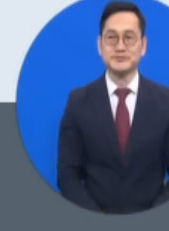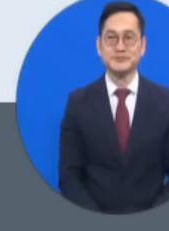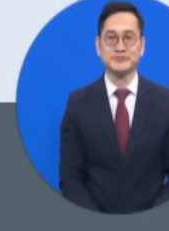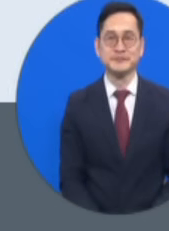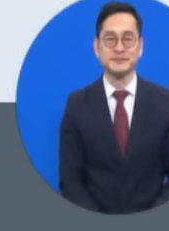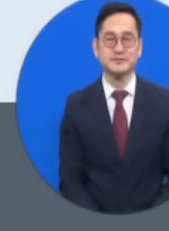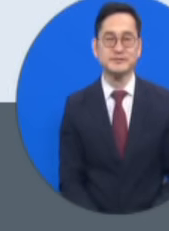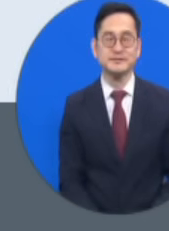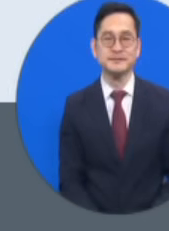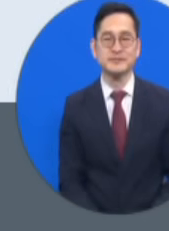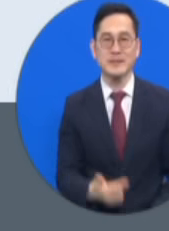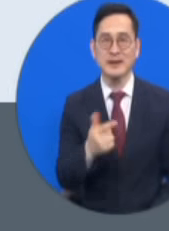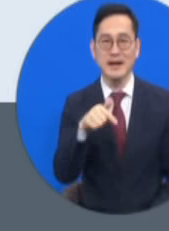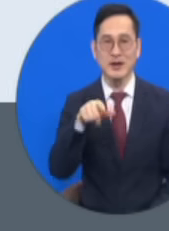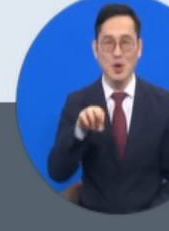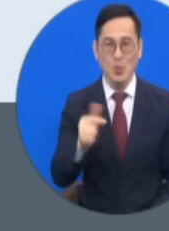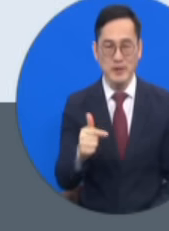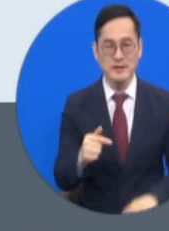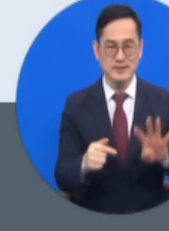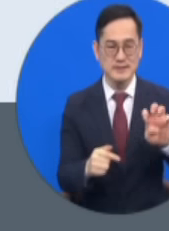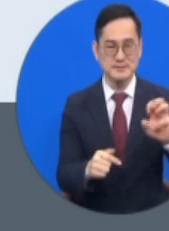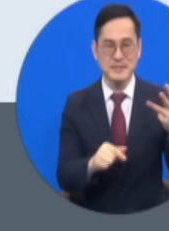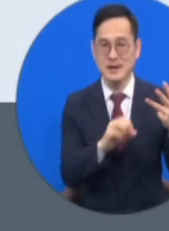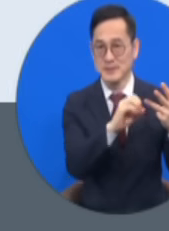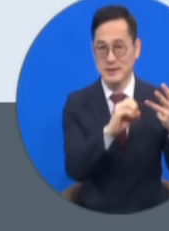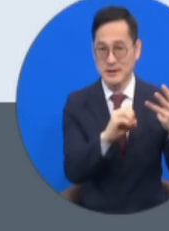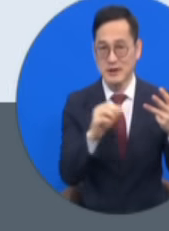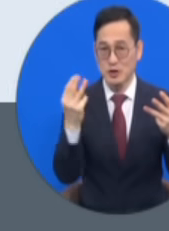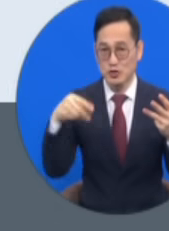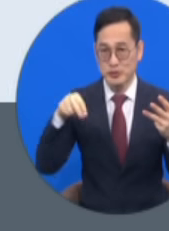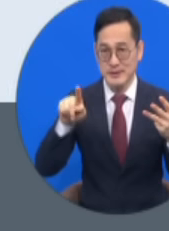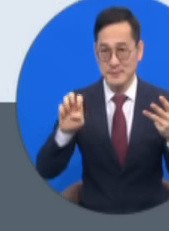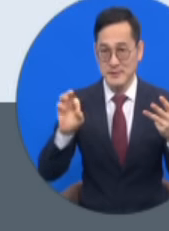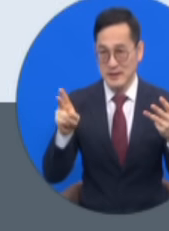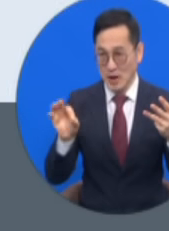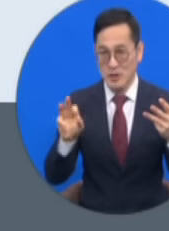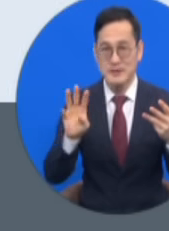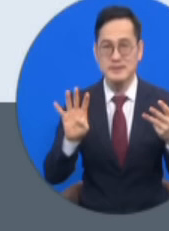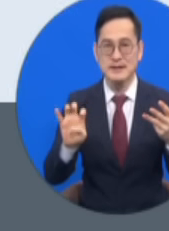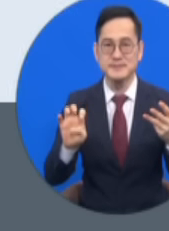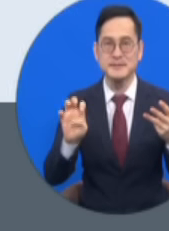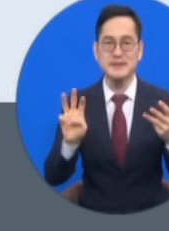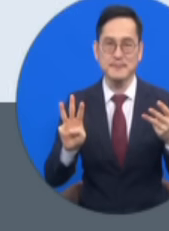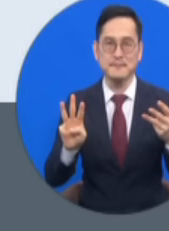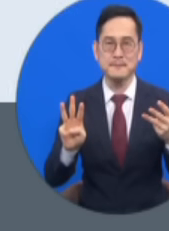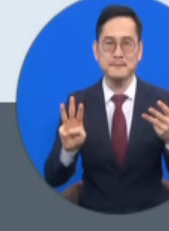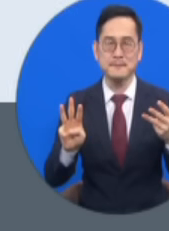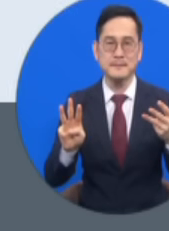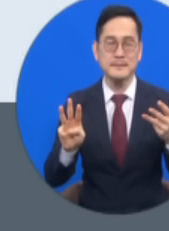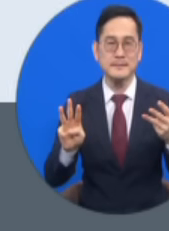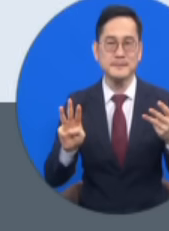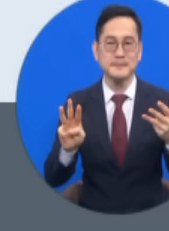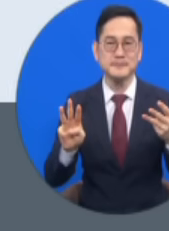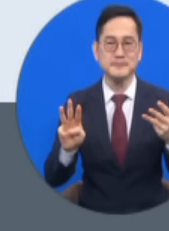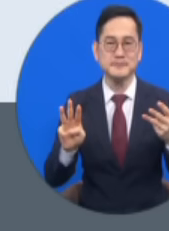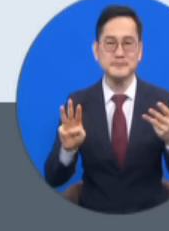경합 나경원 후보가 48%, 류사명 후보가 43%, 이재명